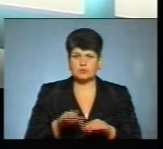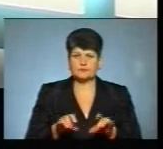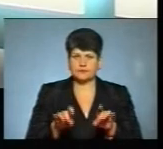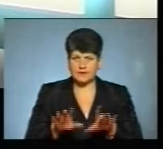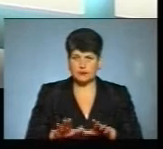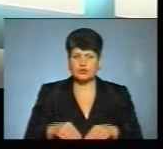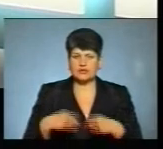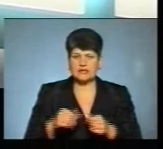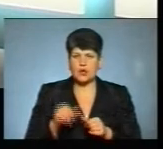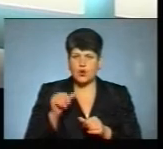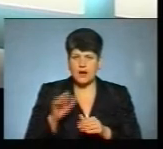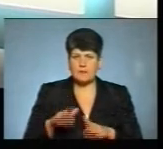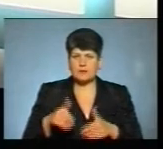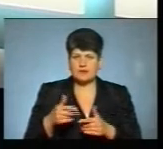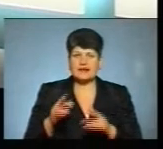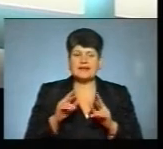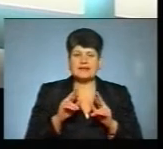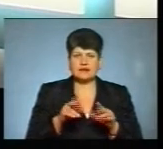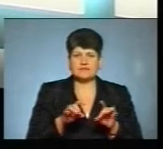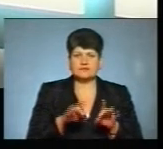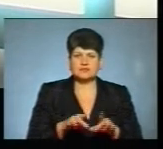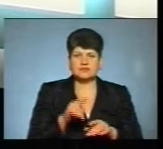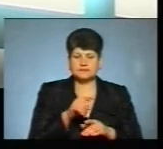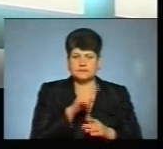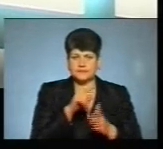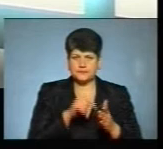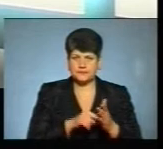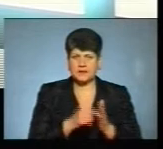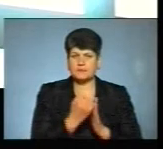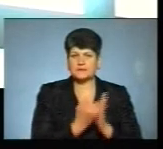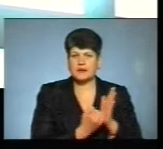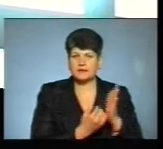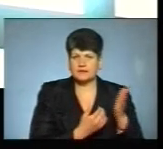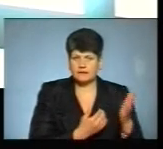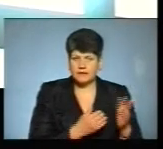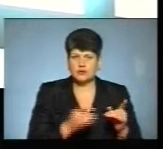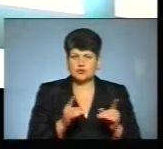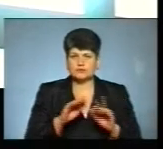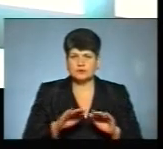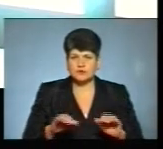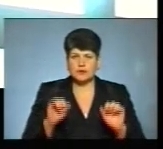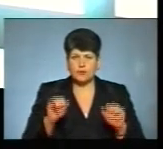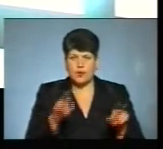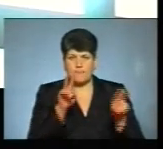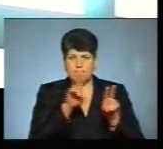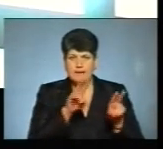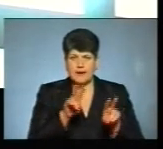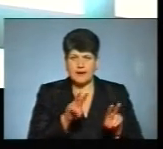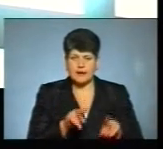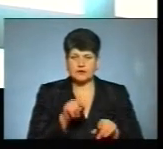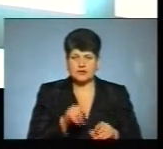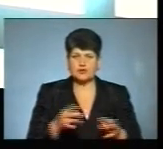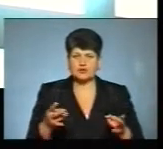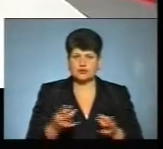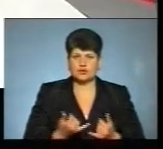надані окремі пропозиції, як розкодувати той чи інший канал для того, щоб учні могли переглянути те, що